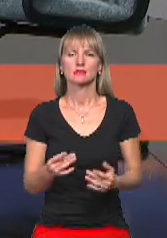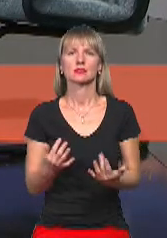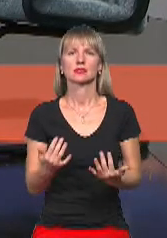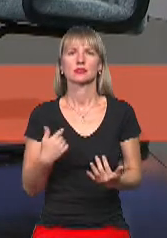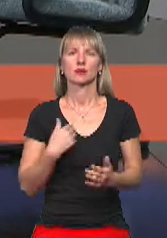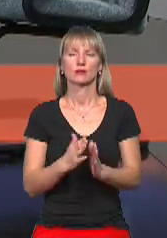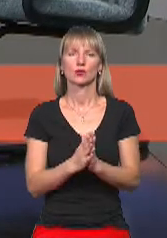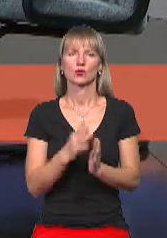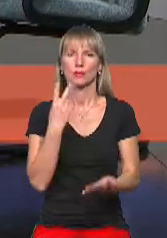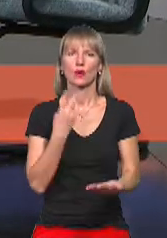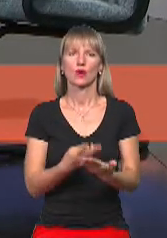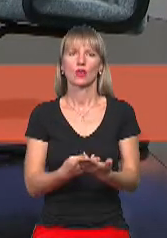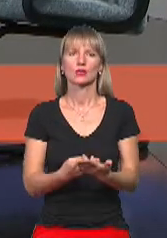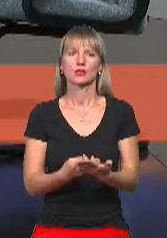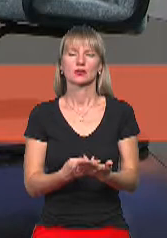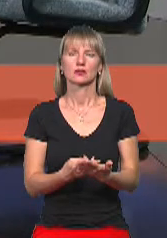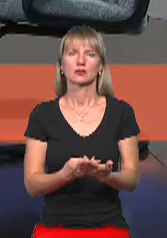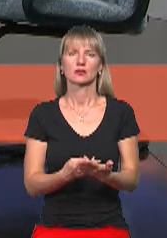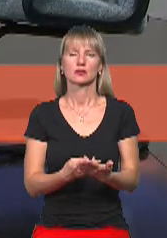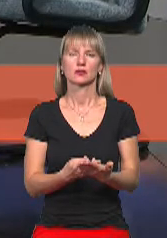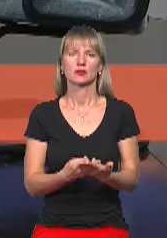от я прошу цей показати якраз,